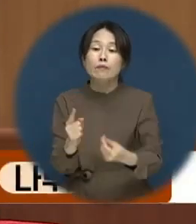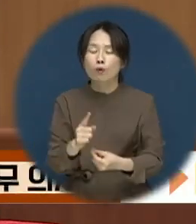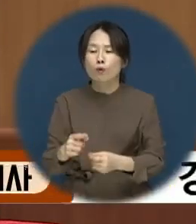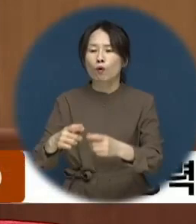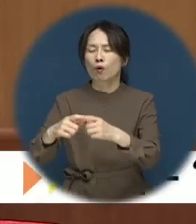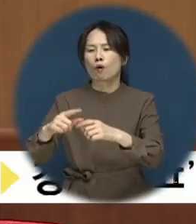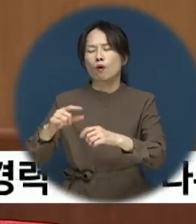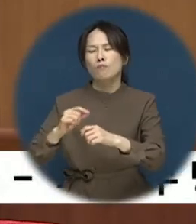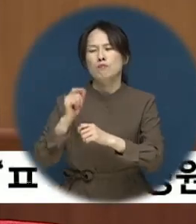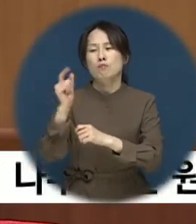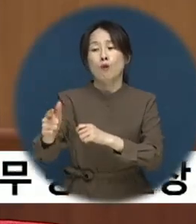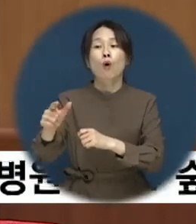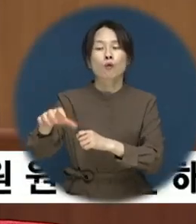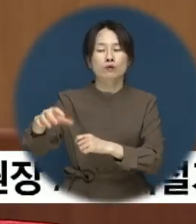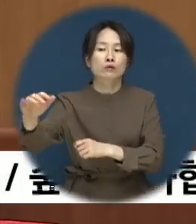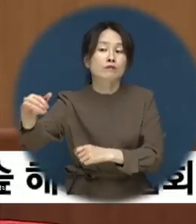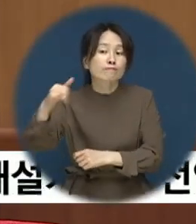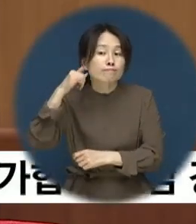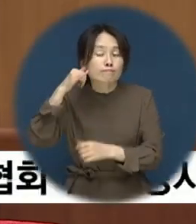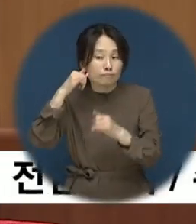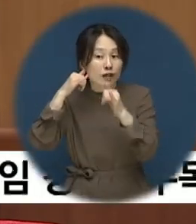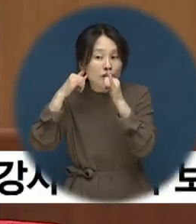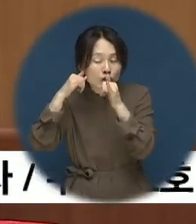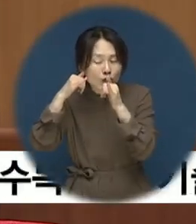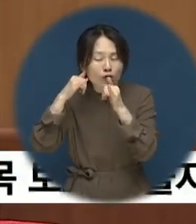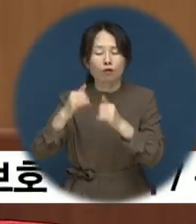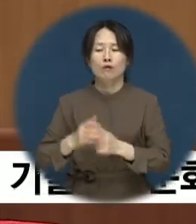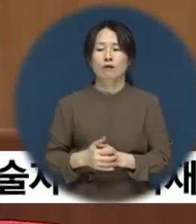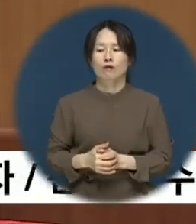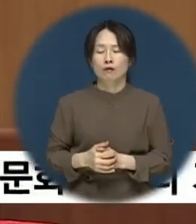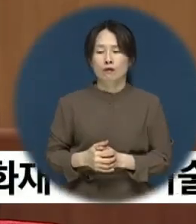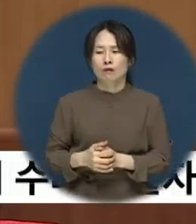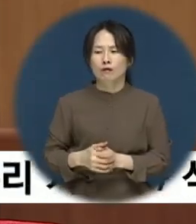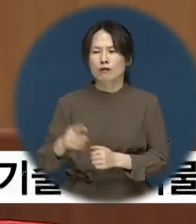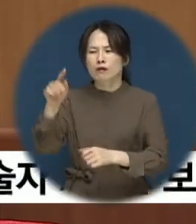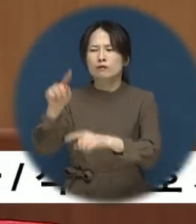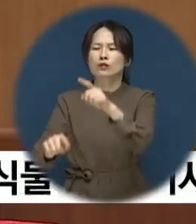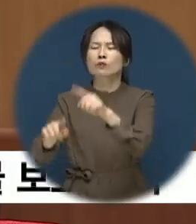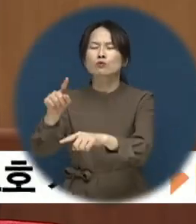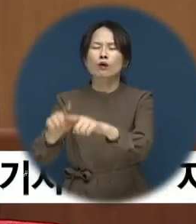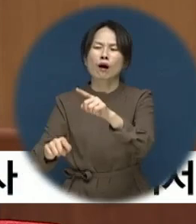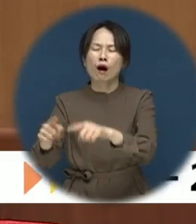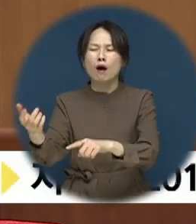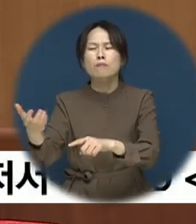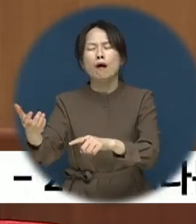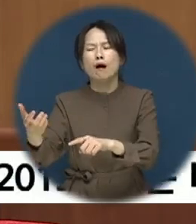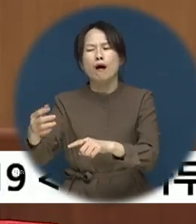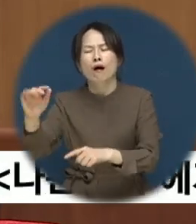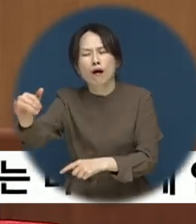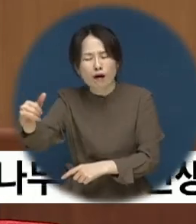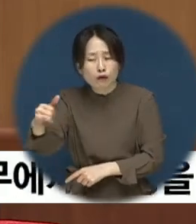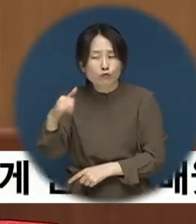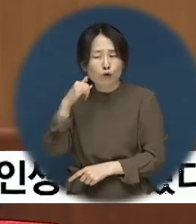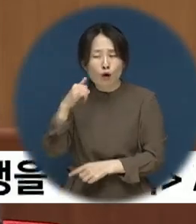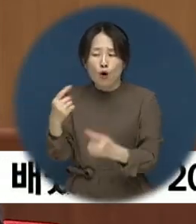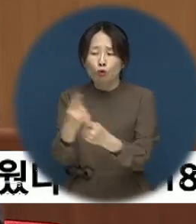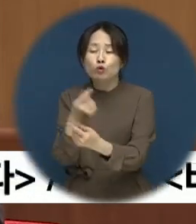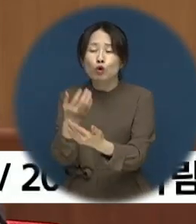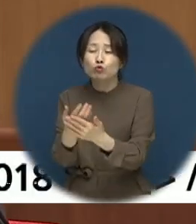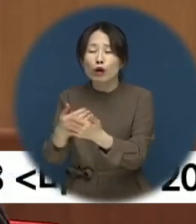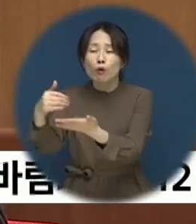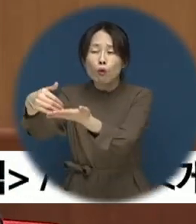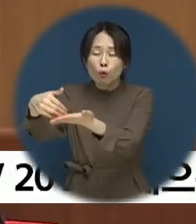너무 지방이라 그쪽에 근무하는 친구한테 전화를 해봤어요. 야, 그 나무가 그쪽에도 나무병원이 있는데 왜 나한테까지 연락이 왔냐